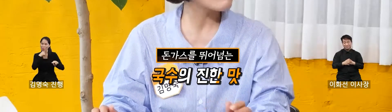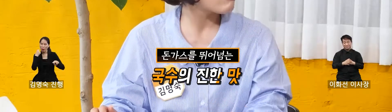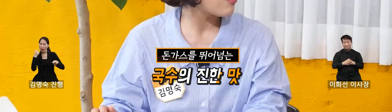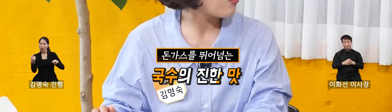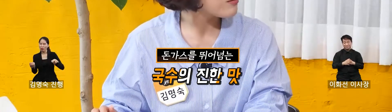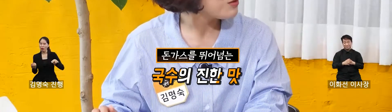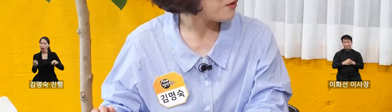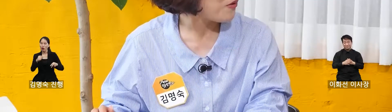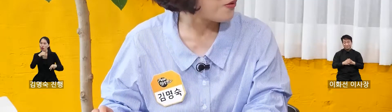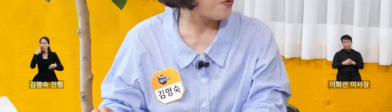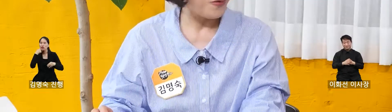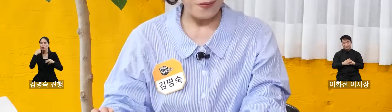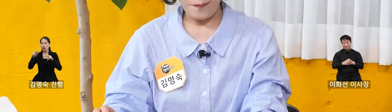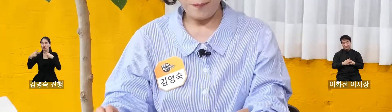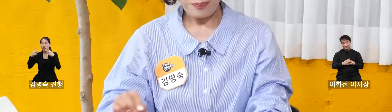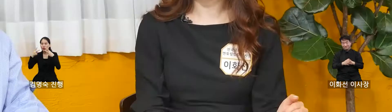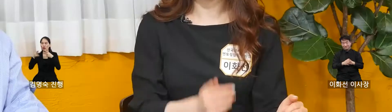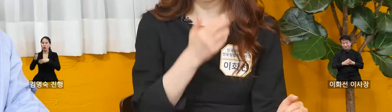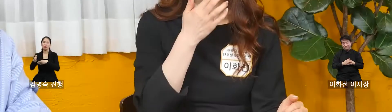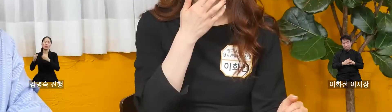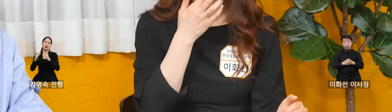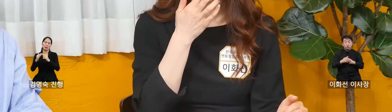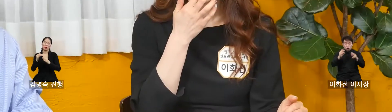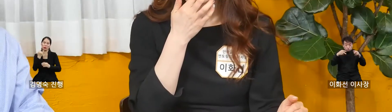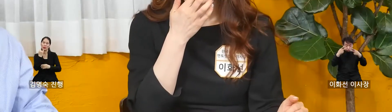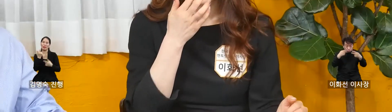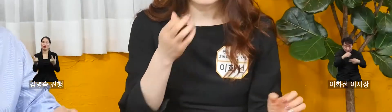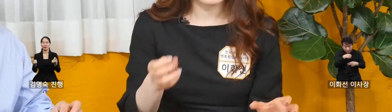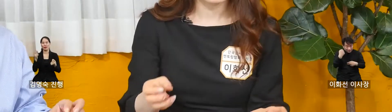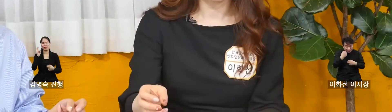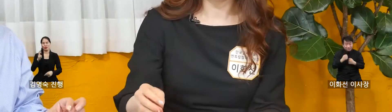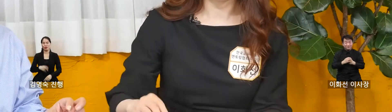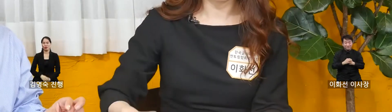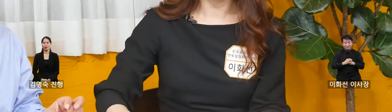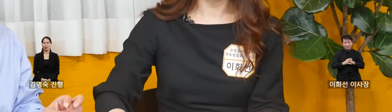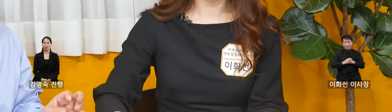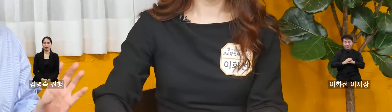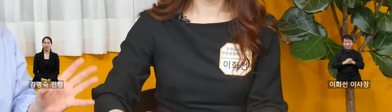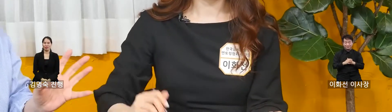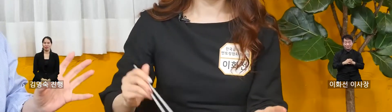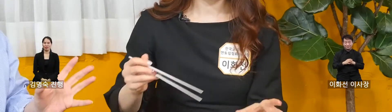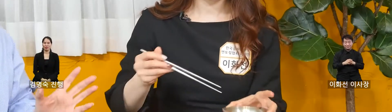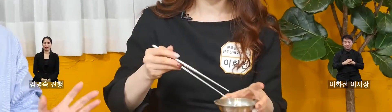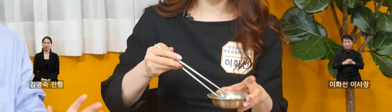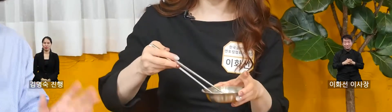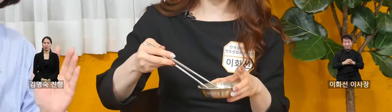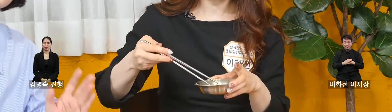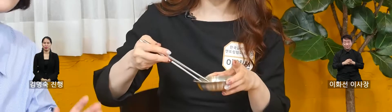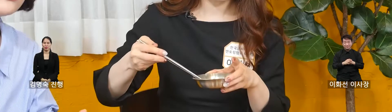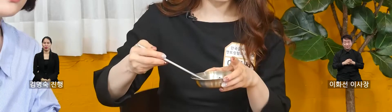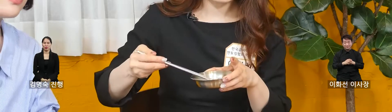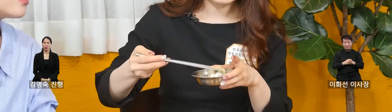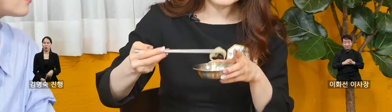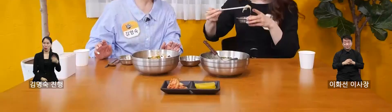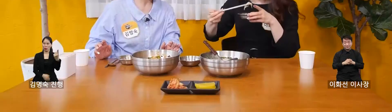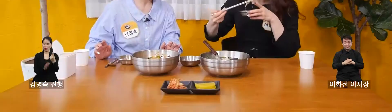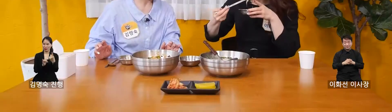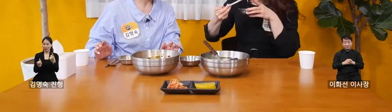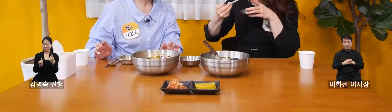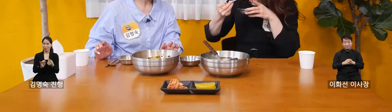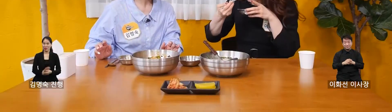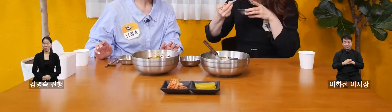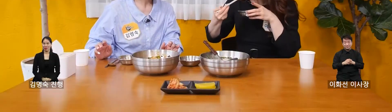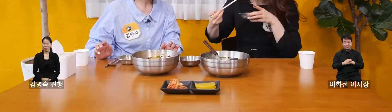국수 맛집도 될 것 같은데요? 국수도 맛있죠. 아, 정말 오늘 아 그러면은 오시는 분들이